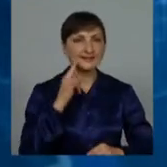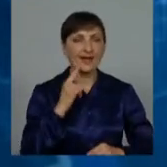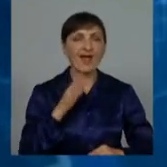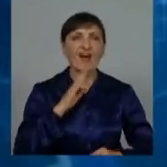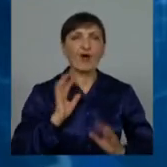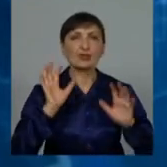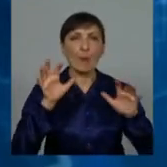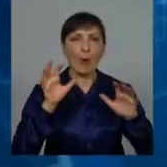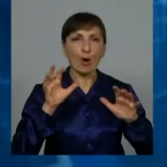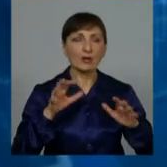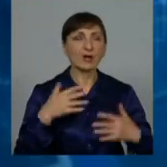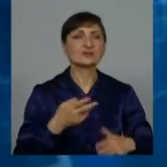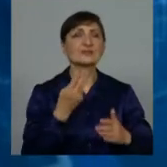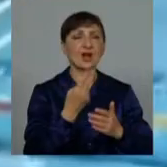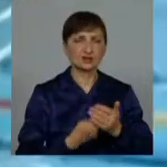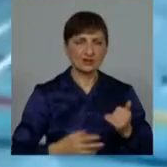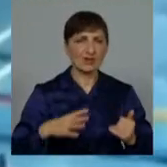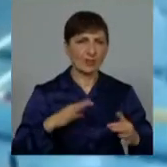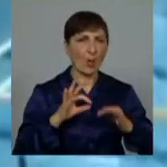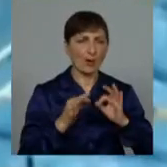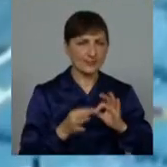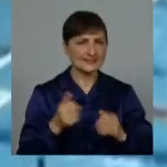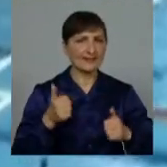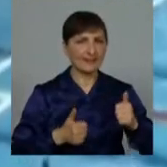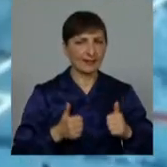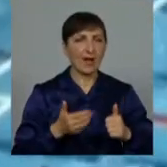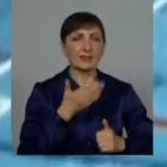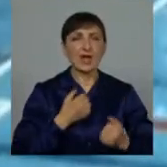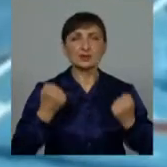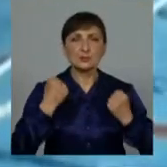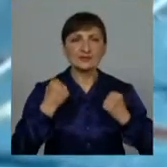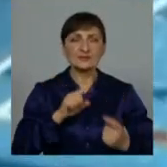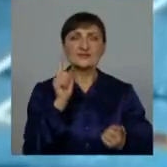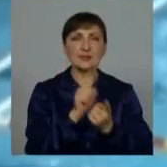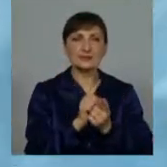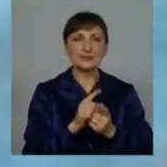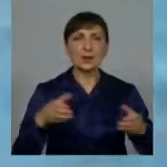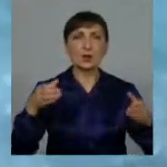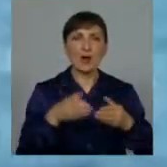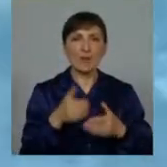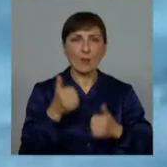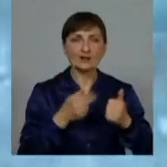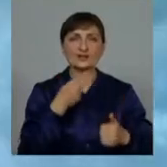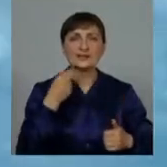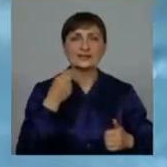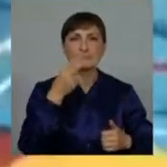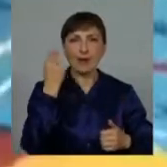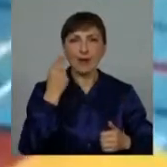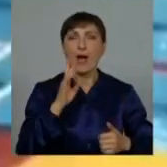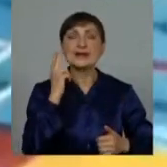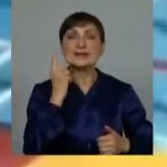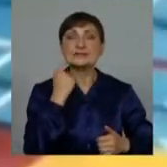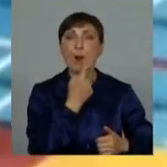водному полу в очередной раз потерпела поражение на Олимпийских играх. Наши спортсмены встретились в групповом матче с Испанией и проиграли со